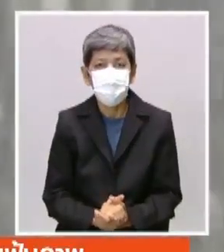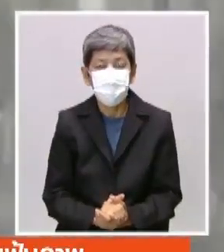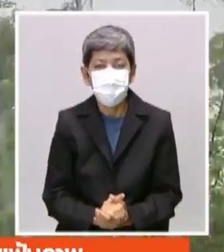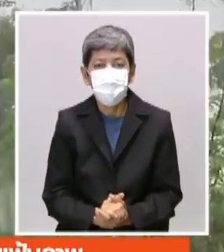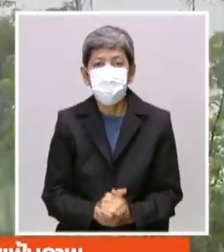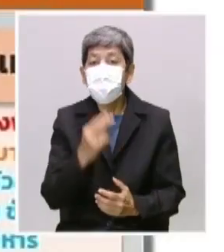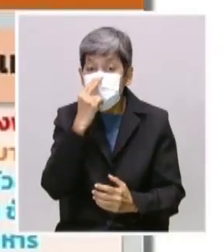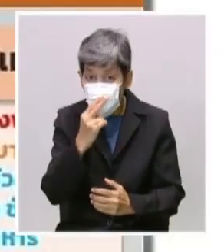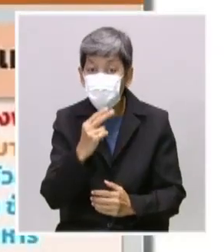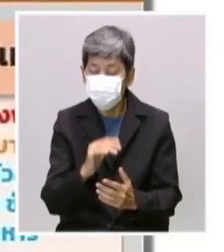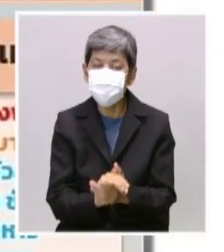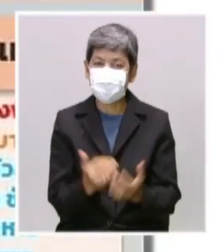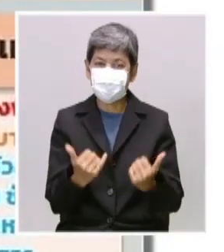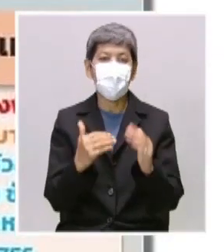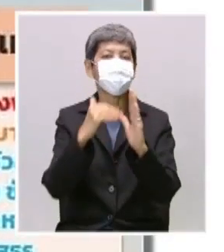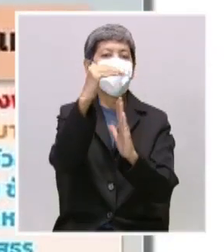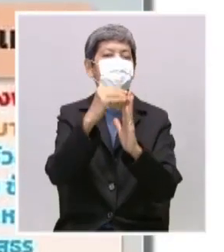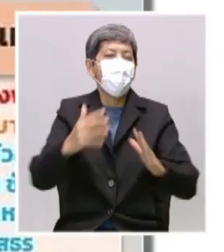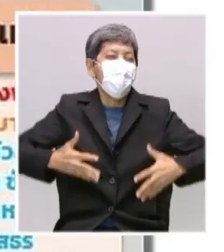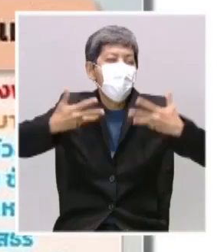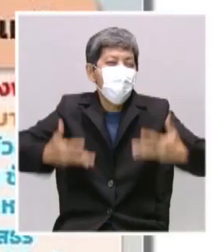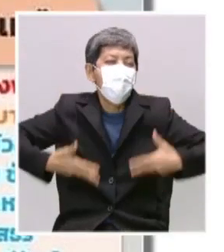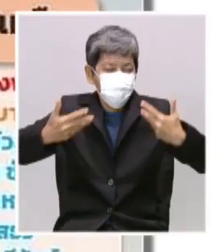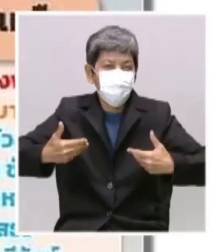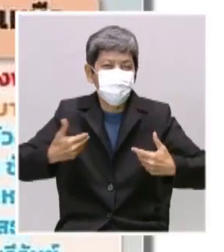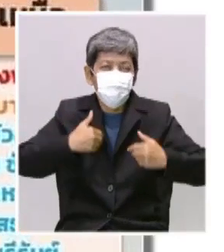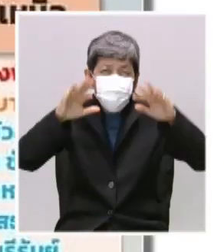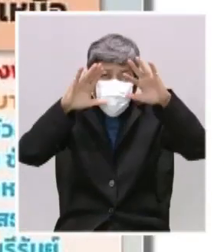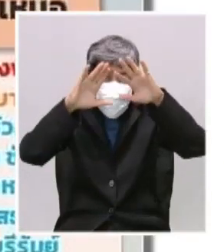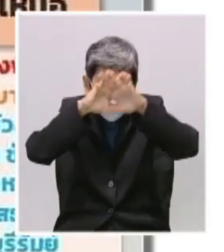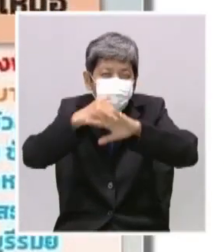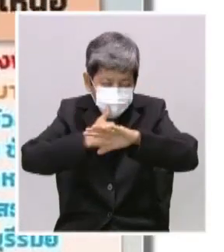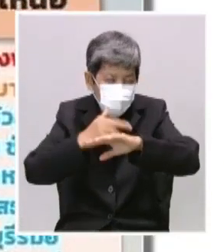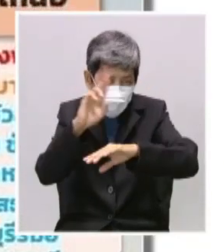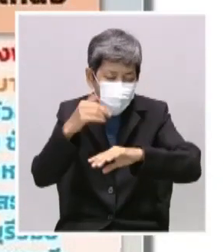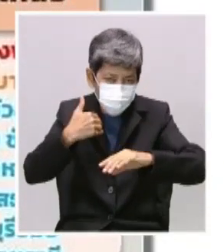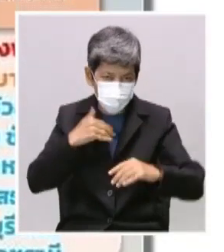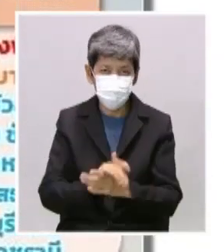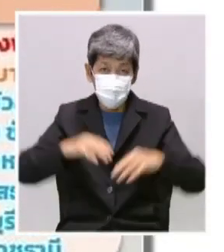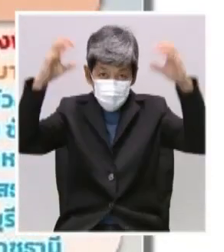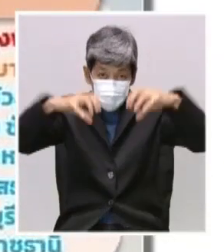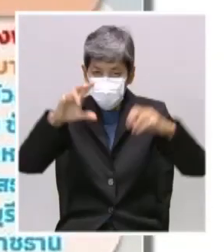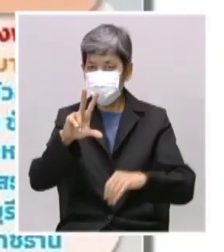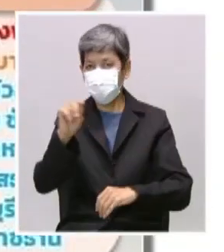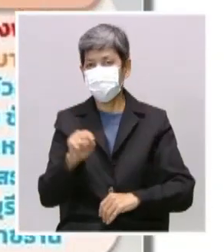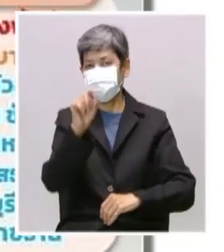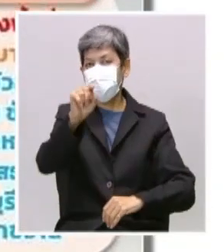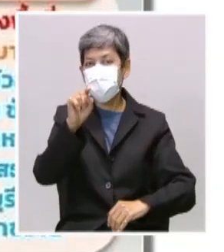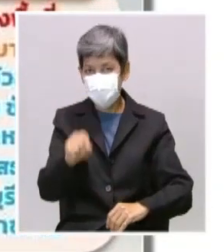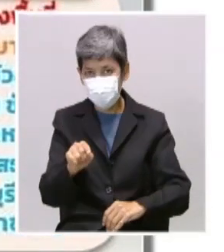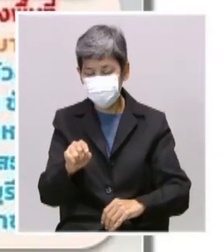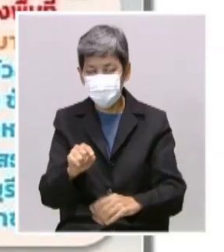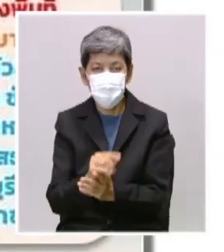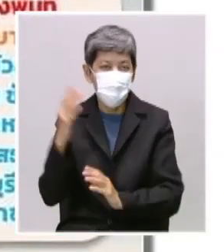ไปดูรายละเอียดรายภาคกันหน่อยนะคะอย่างภาคเหนืออากาศร้อนมีฟ้าหลัวในตอนกลางวันมีฝนร้อยละ30ของพื้น